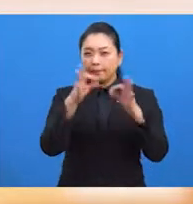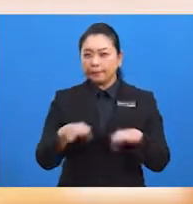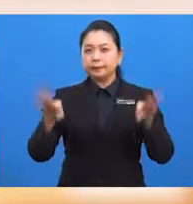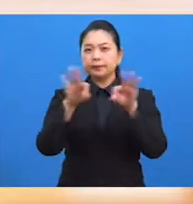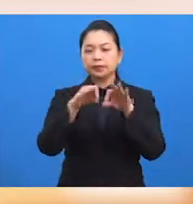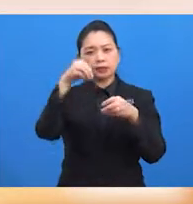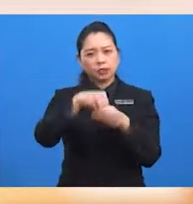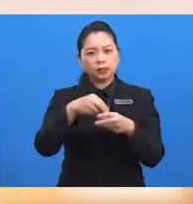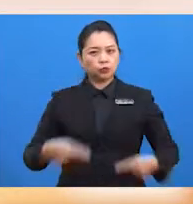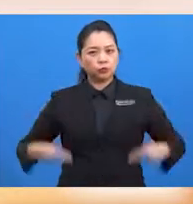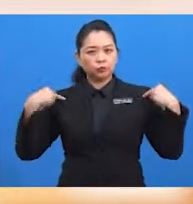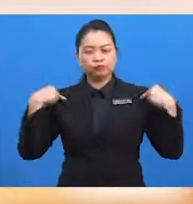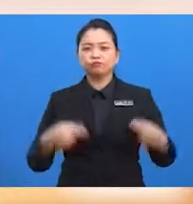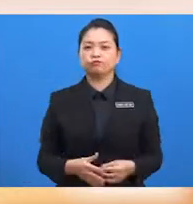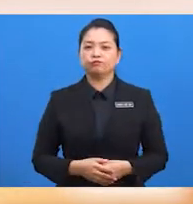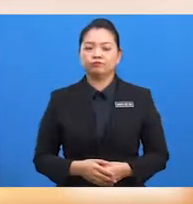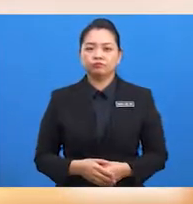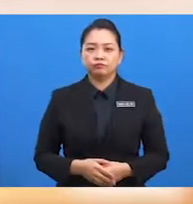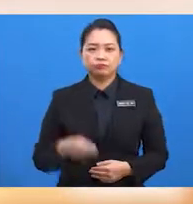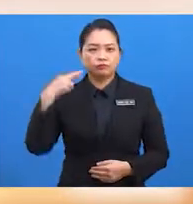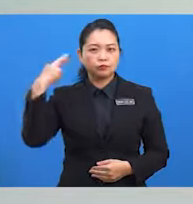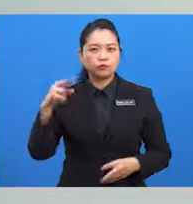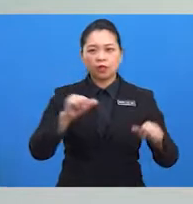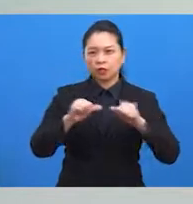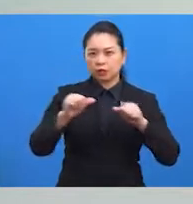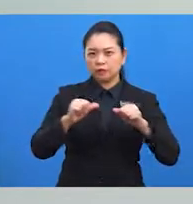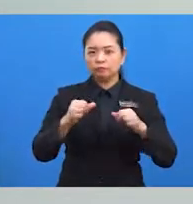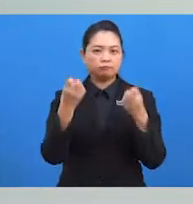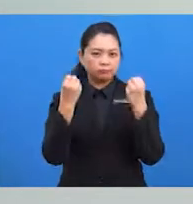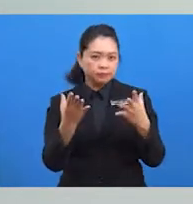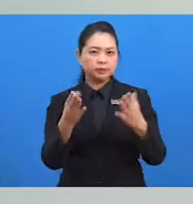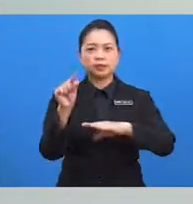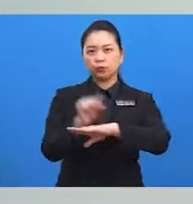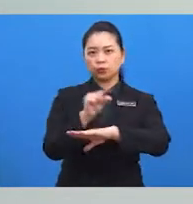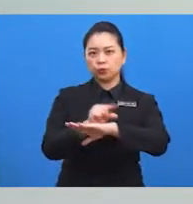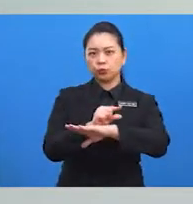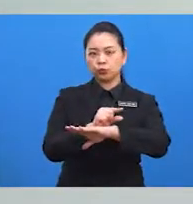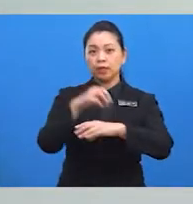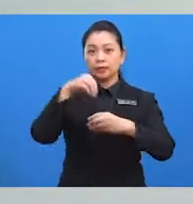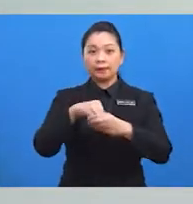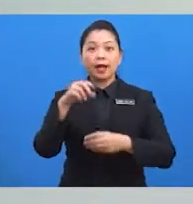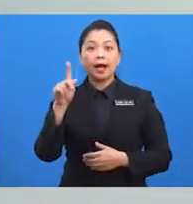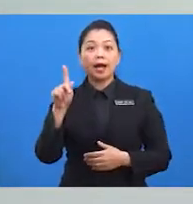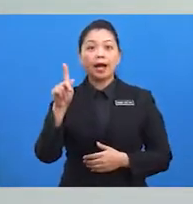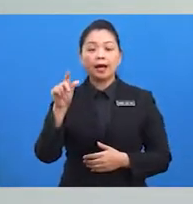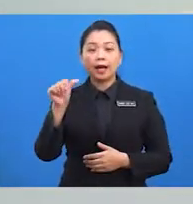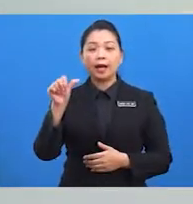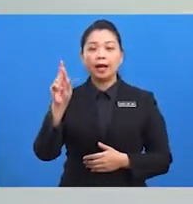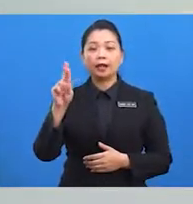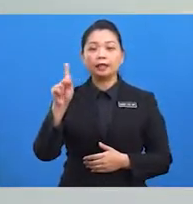kehidupan kita Redo aktif banyak digunakan dalam bidang aksiologi